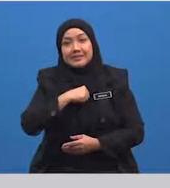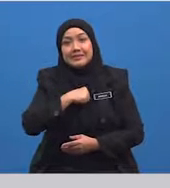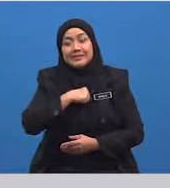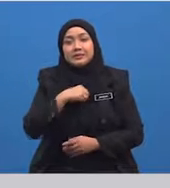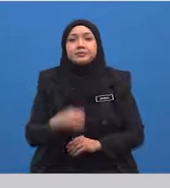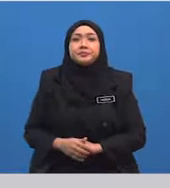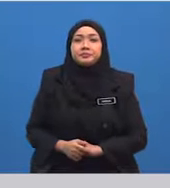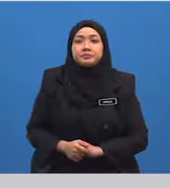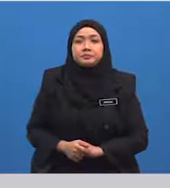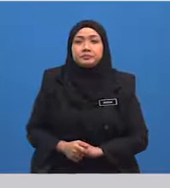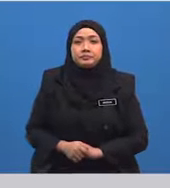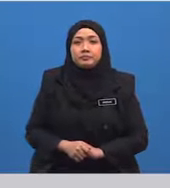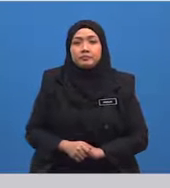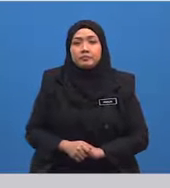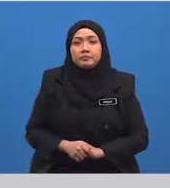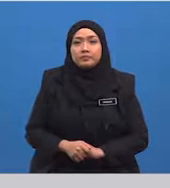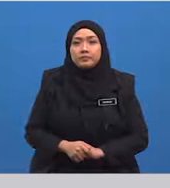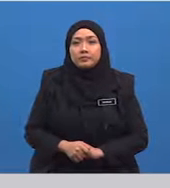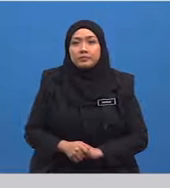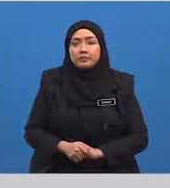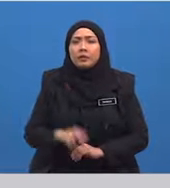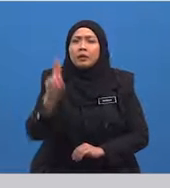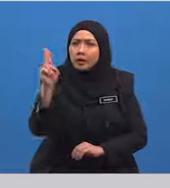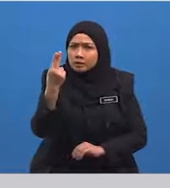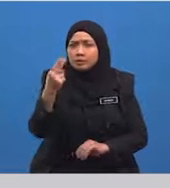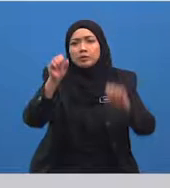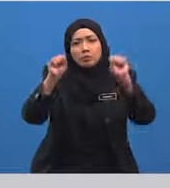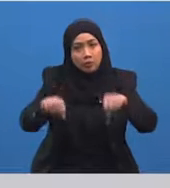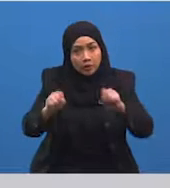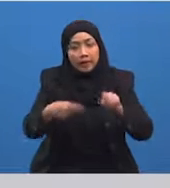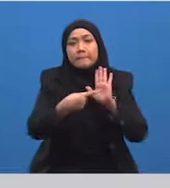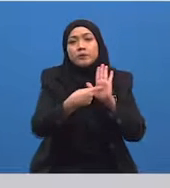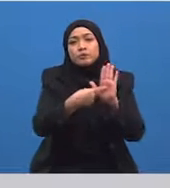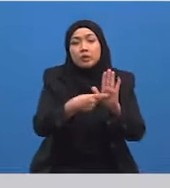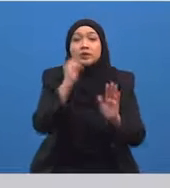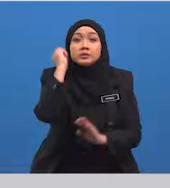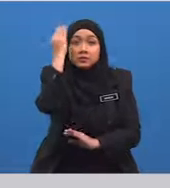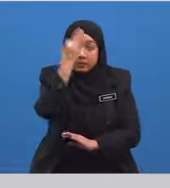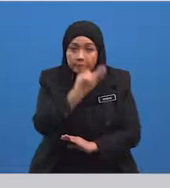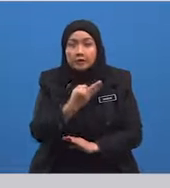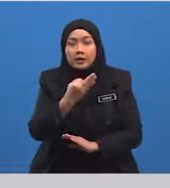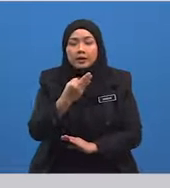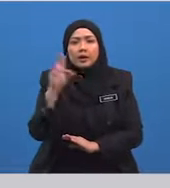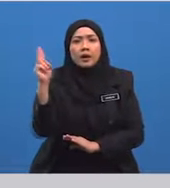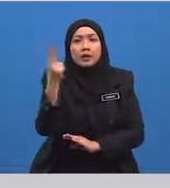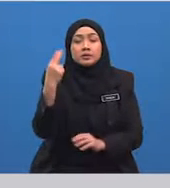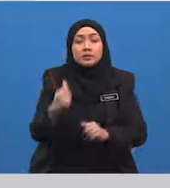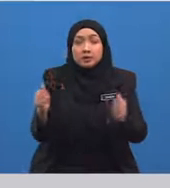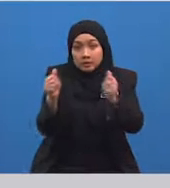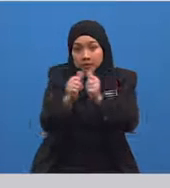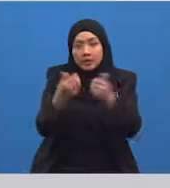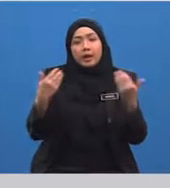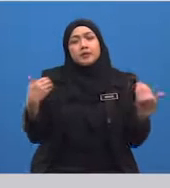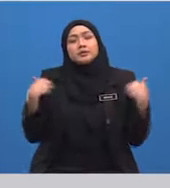Murid-murid, asid dan alkali hanya boleh menunjukkan sifatnya hanya dengan